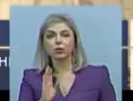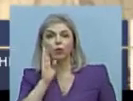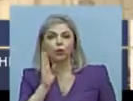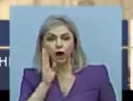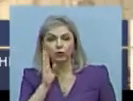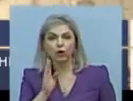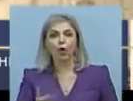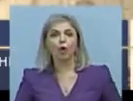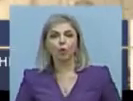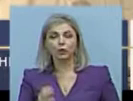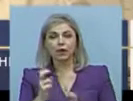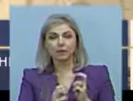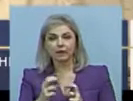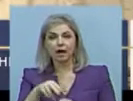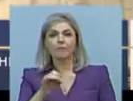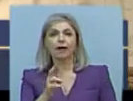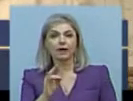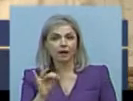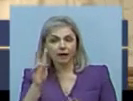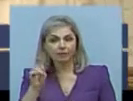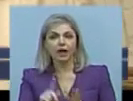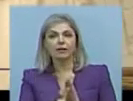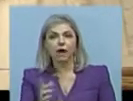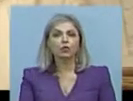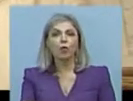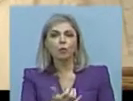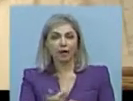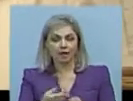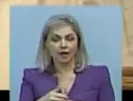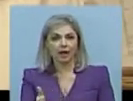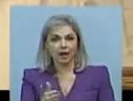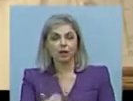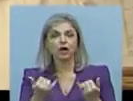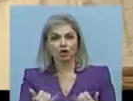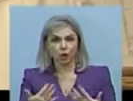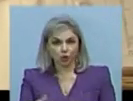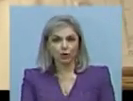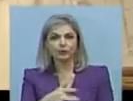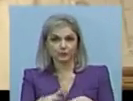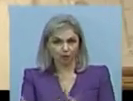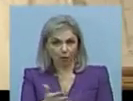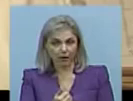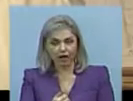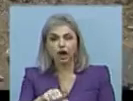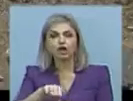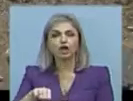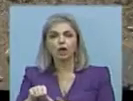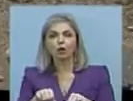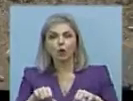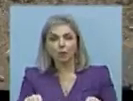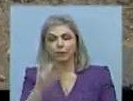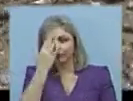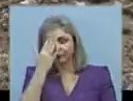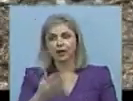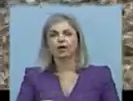Сьогодні зранку комунальне підприємство «Парки» приступило до збирання цієї риби. Зараз її зібрали. Члени комісії вирішили утилізувати мора